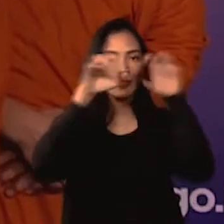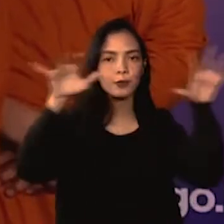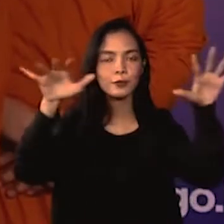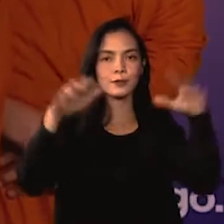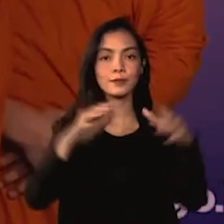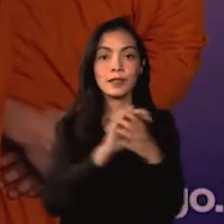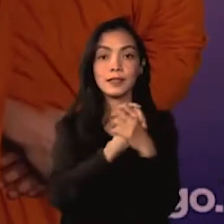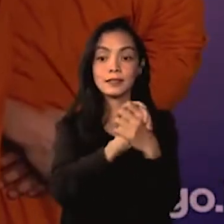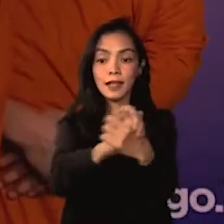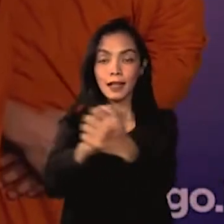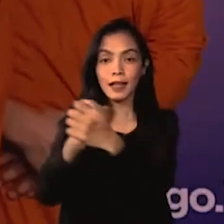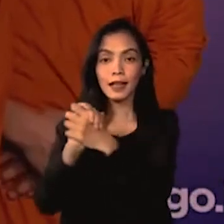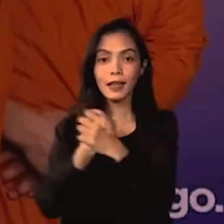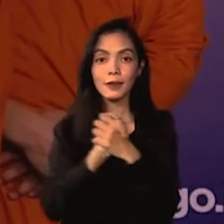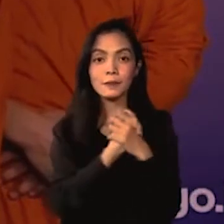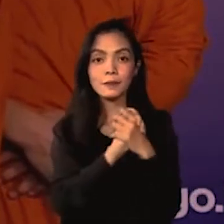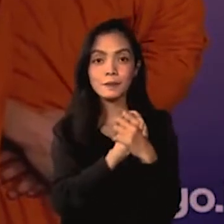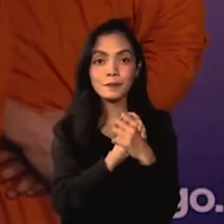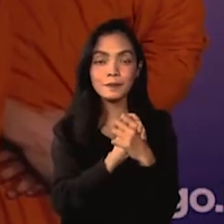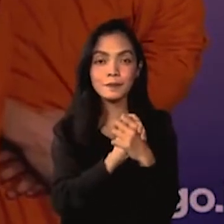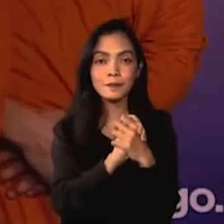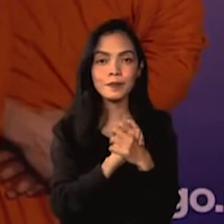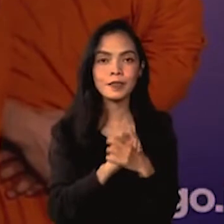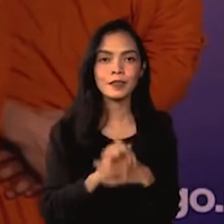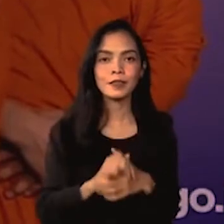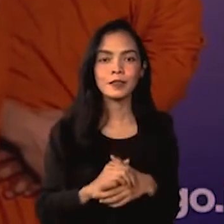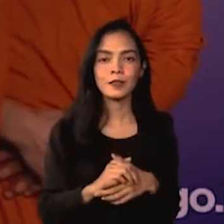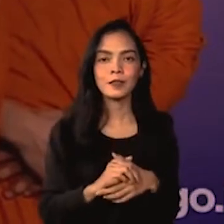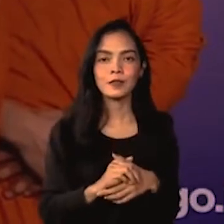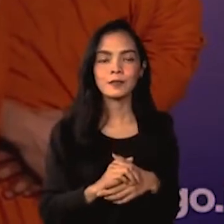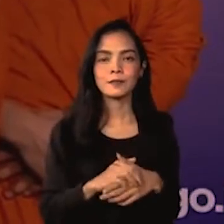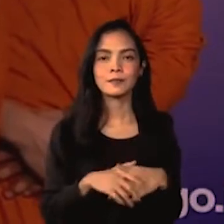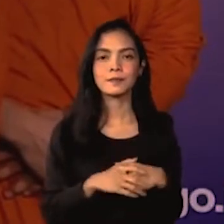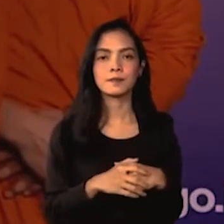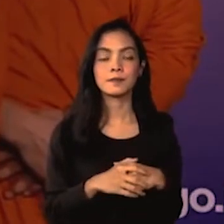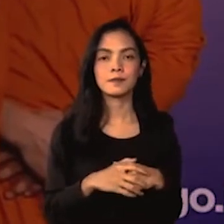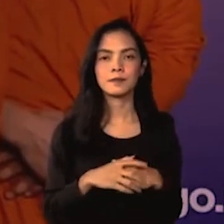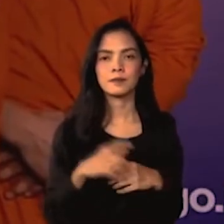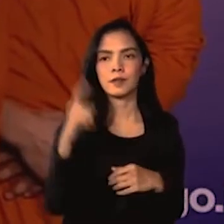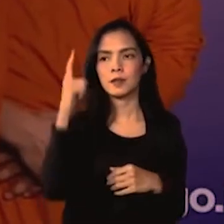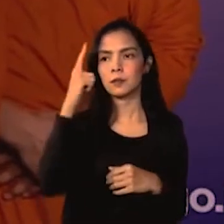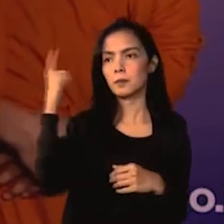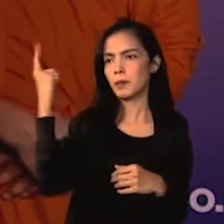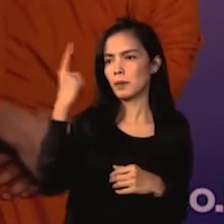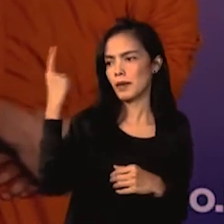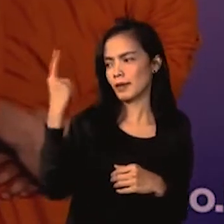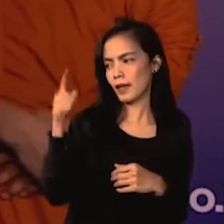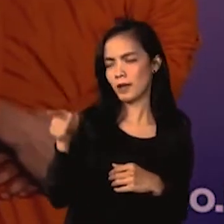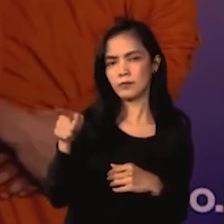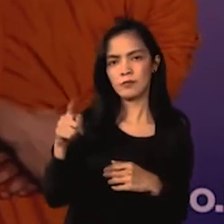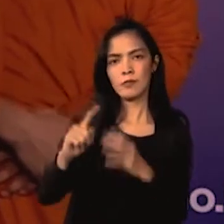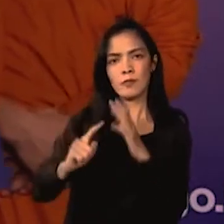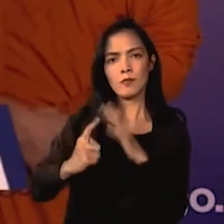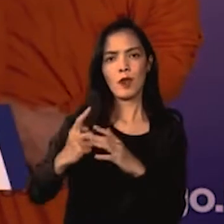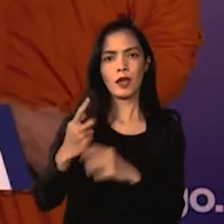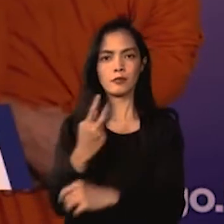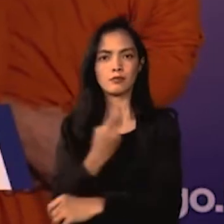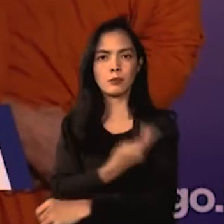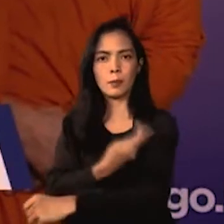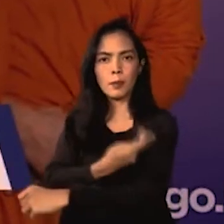wabarakatuh. Salam sejahtera untuk kita semua. Pemerintah resmi memulai program